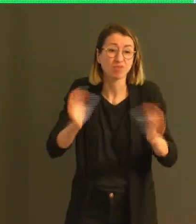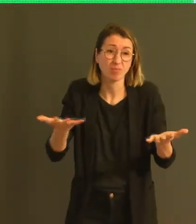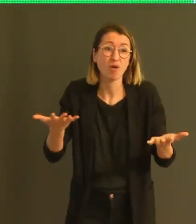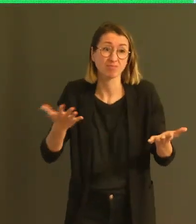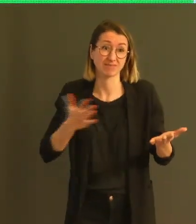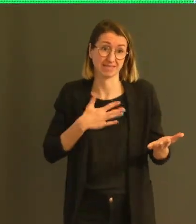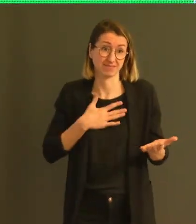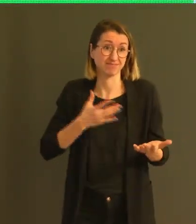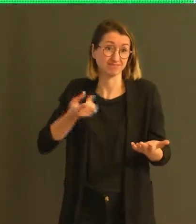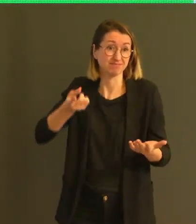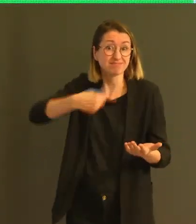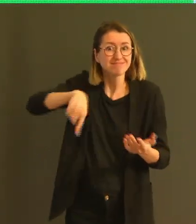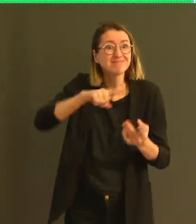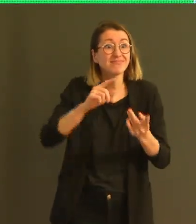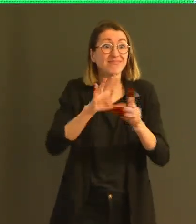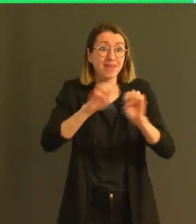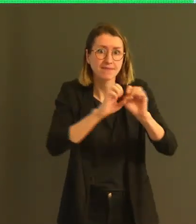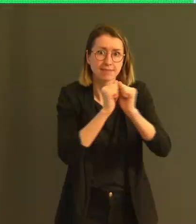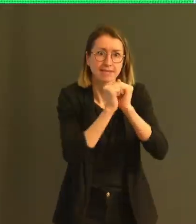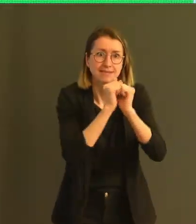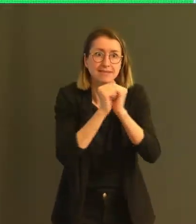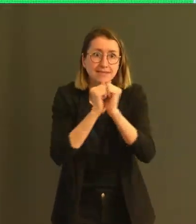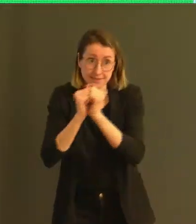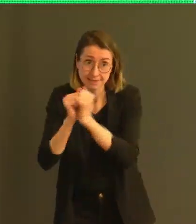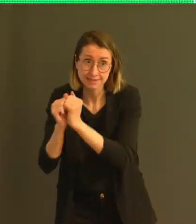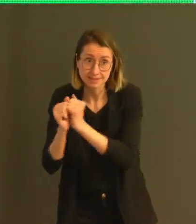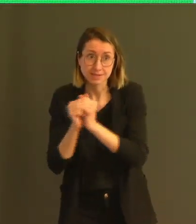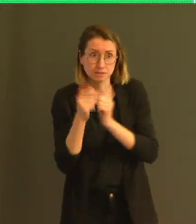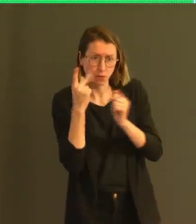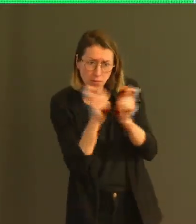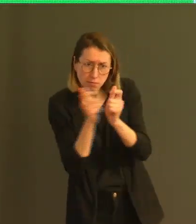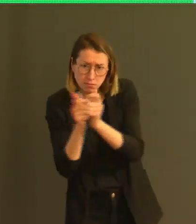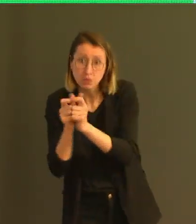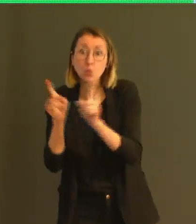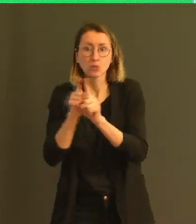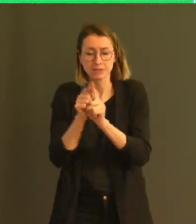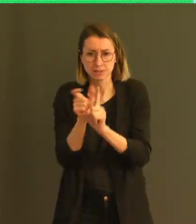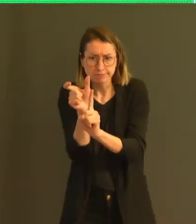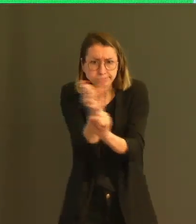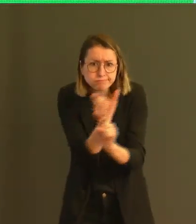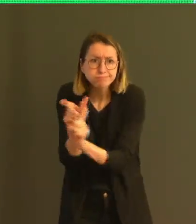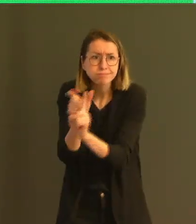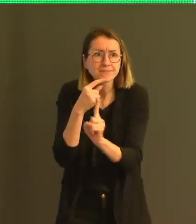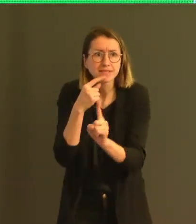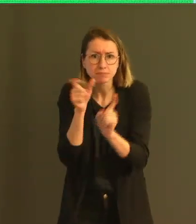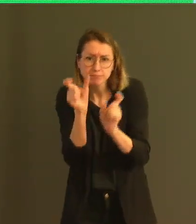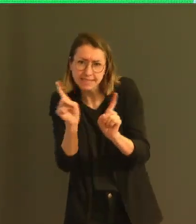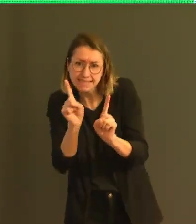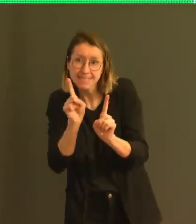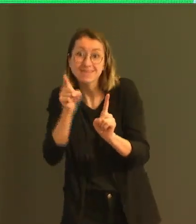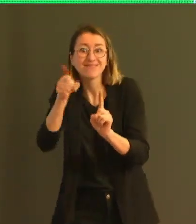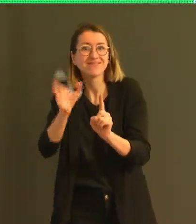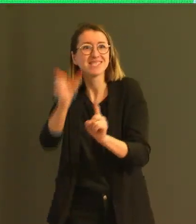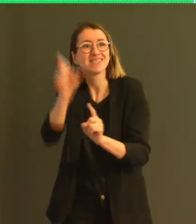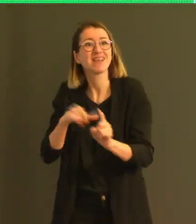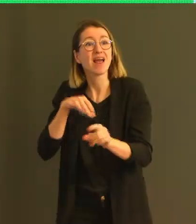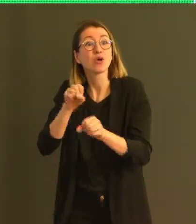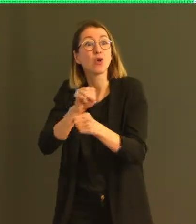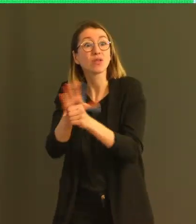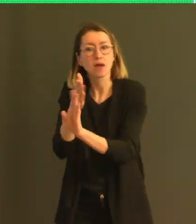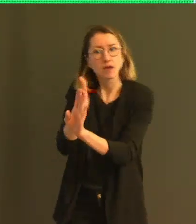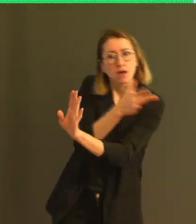et d'effectuer le suivi des contacts par un système bien structuré ceci nous manquer au début de la pandémie